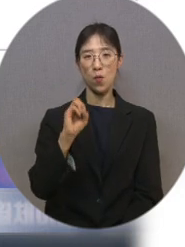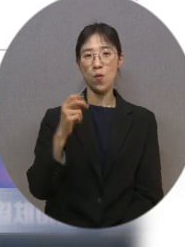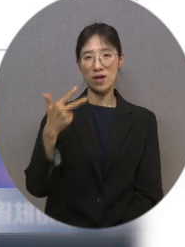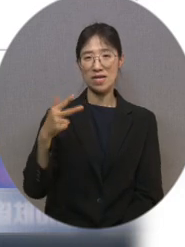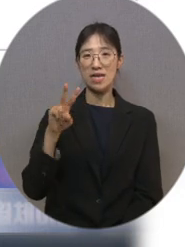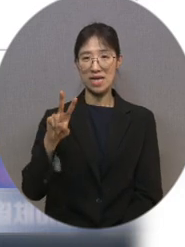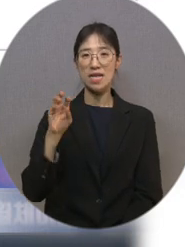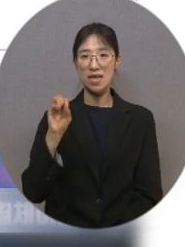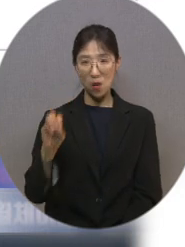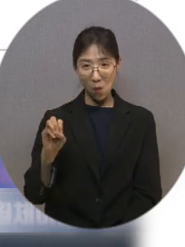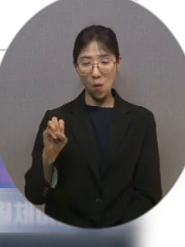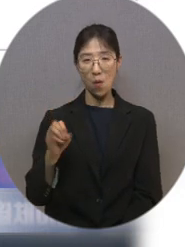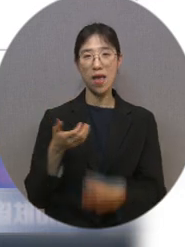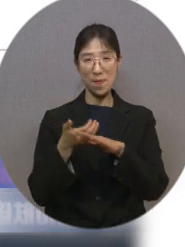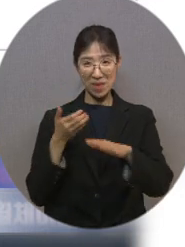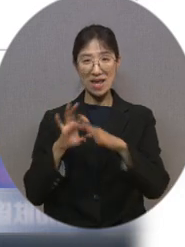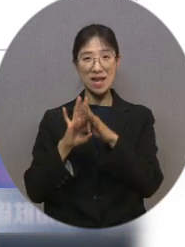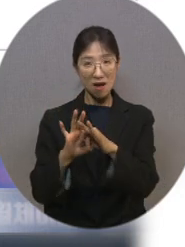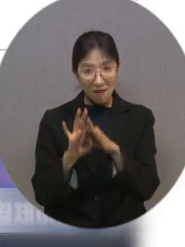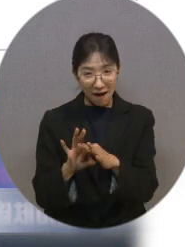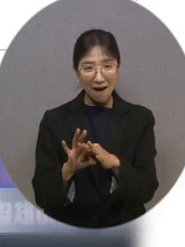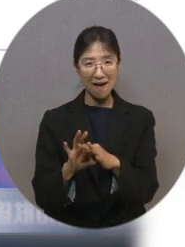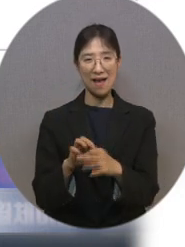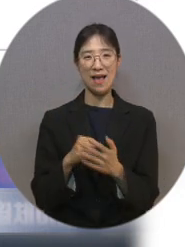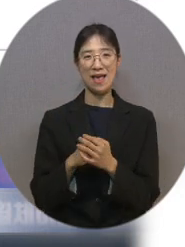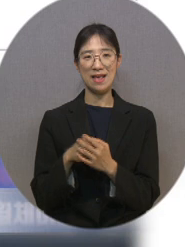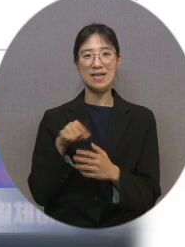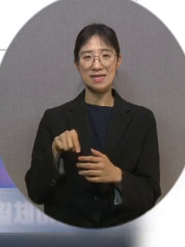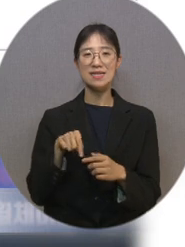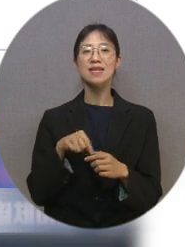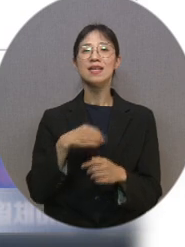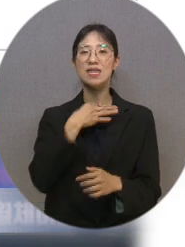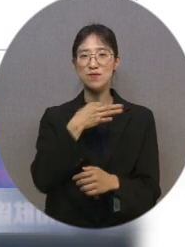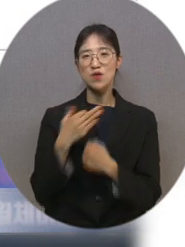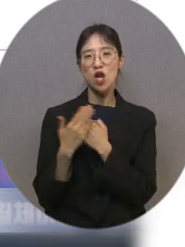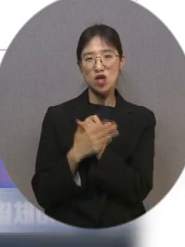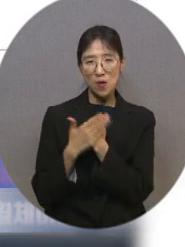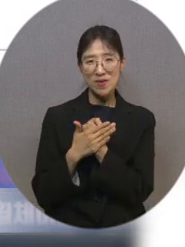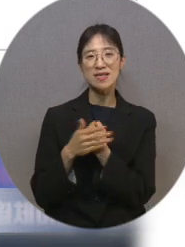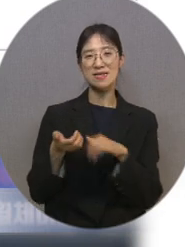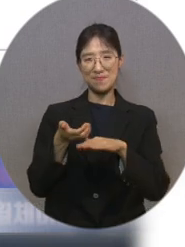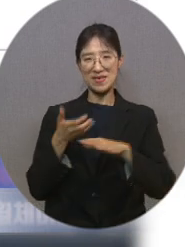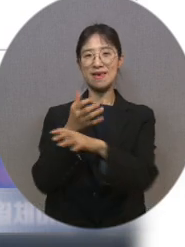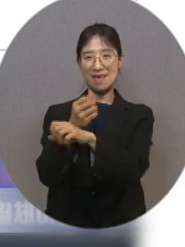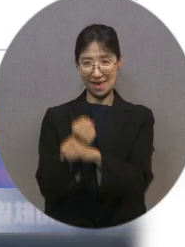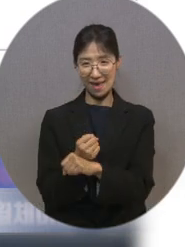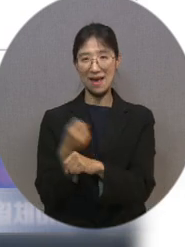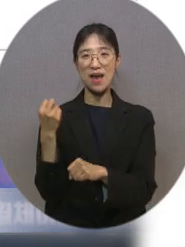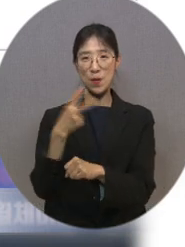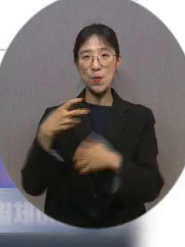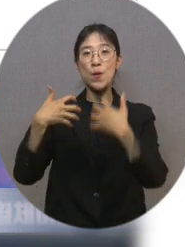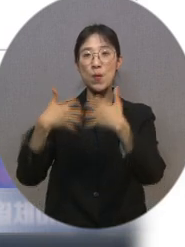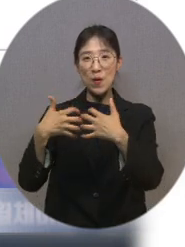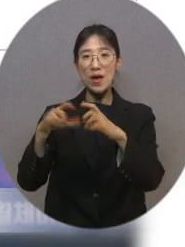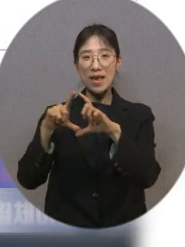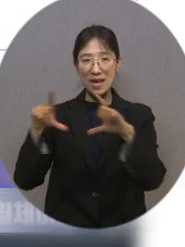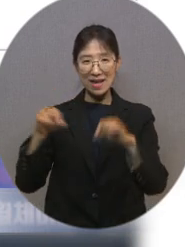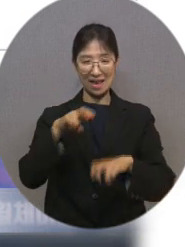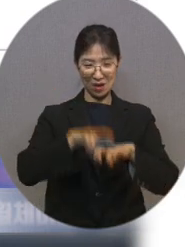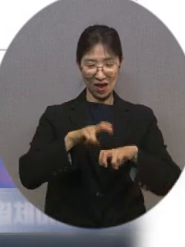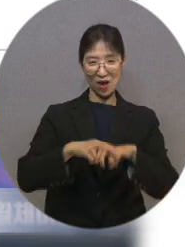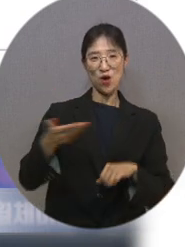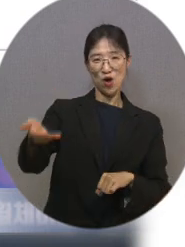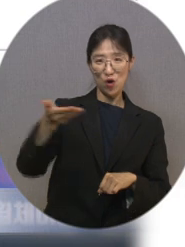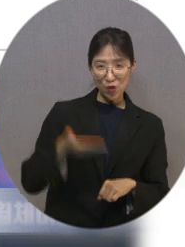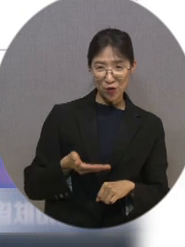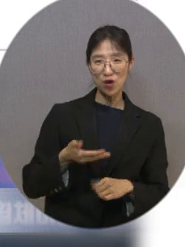유선번호 1666-0720으로 연락하면 중계 음성 서비스 이용 사전 예약과 함께 단말기 좌석